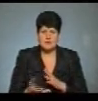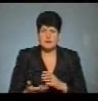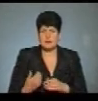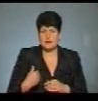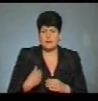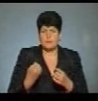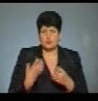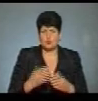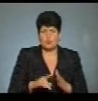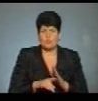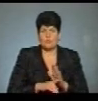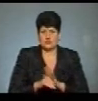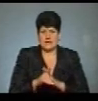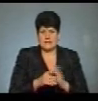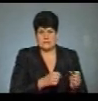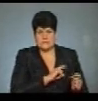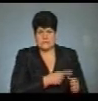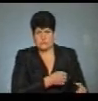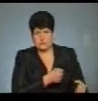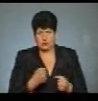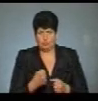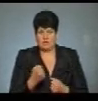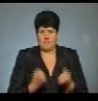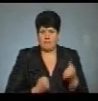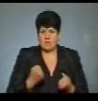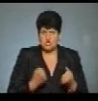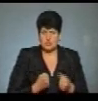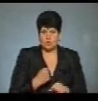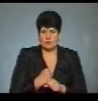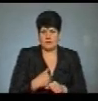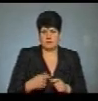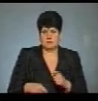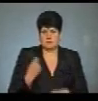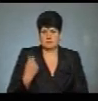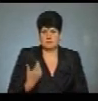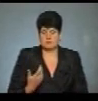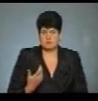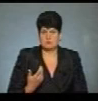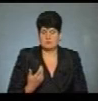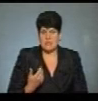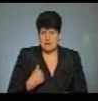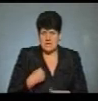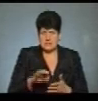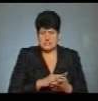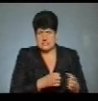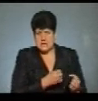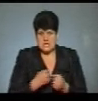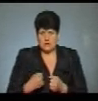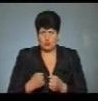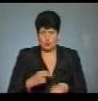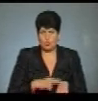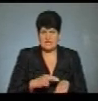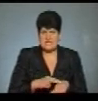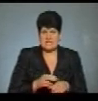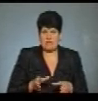мене почали насильно тягнути в машину і причиняти мені тілесні ушкодження. І мене затягнув цей поліцейський